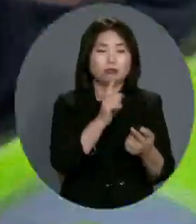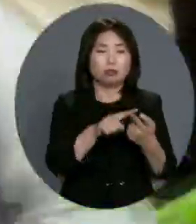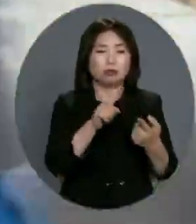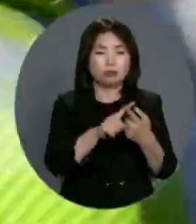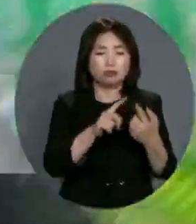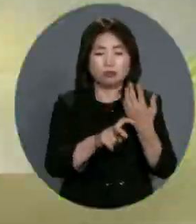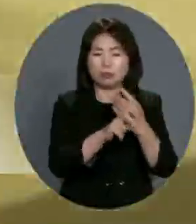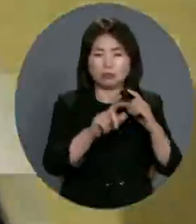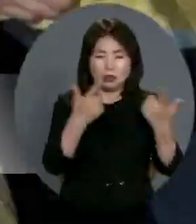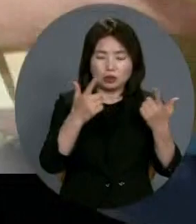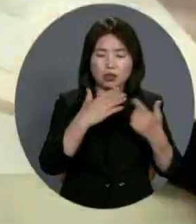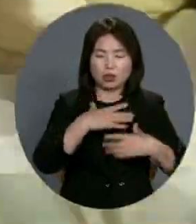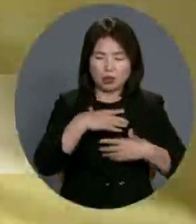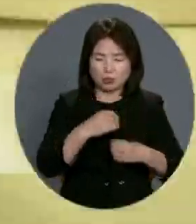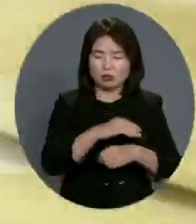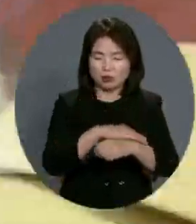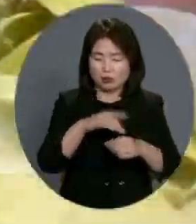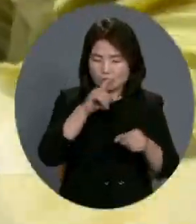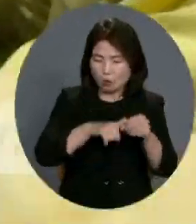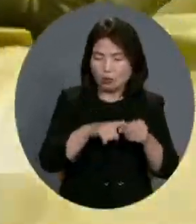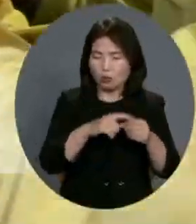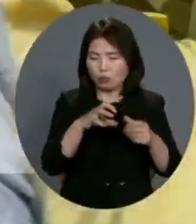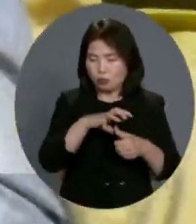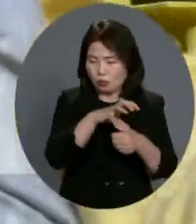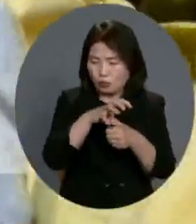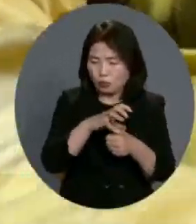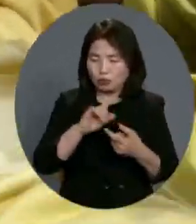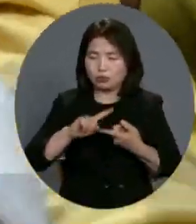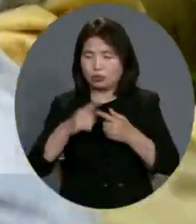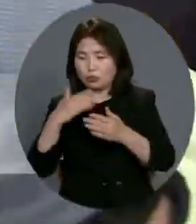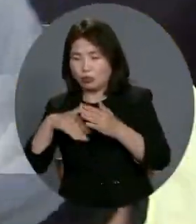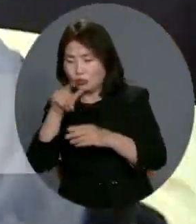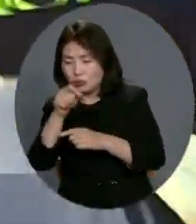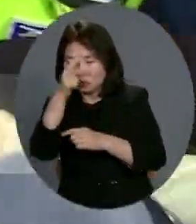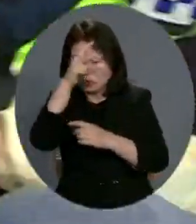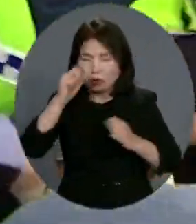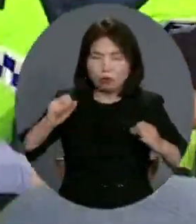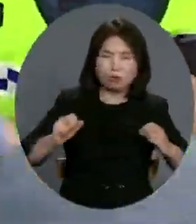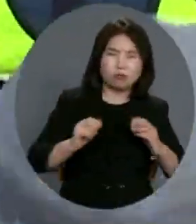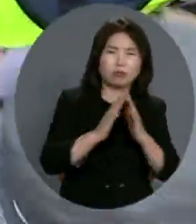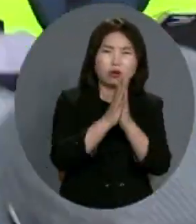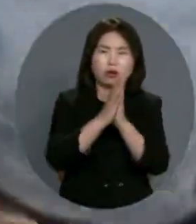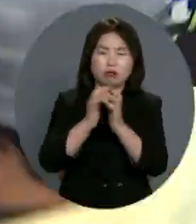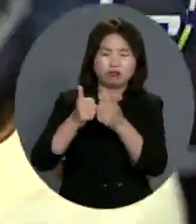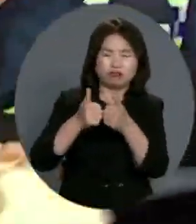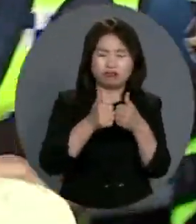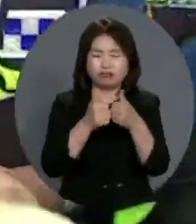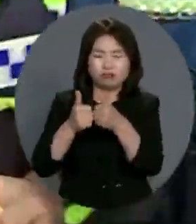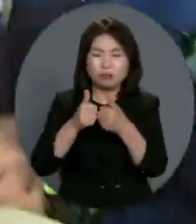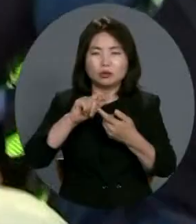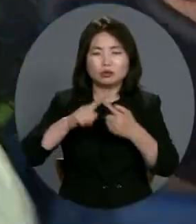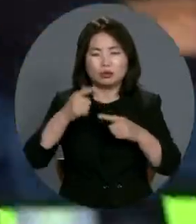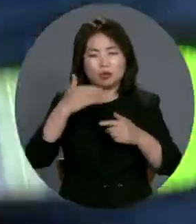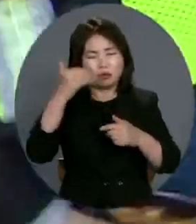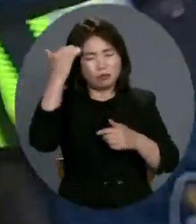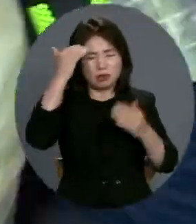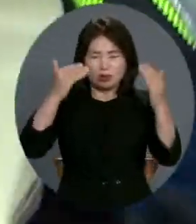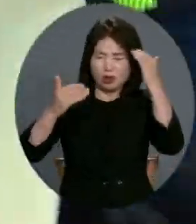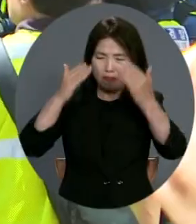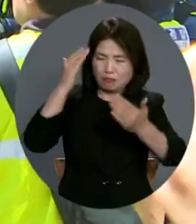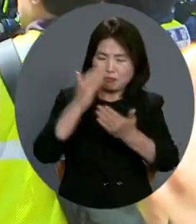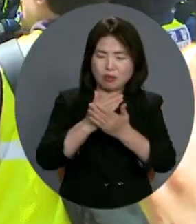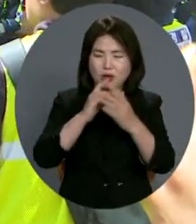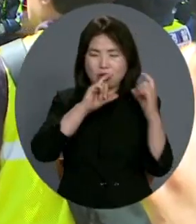집회가 안전하게 진행돼야 한다며 공무원과 정면 대치합니다. 서로 공무 집행을 방해하지 말라며